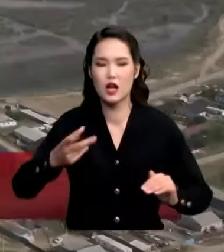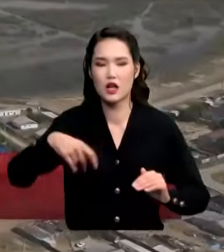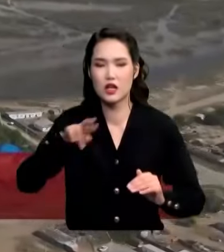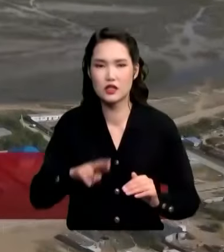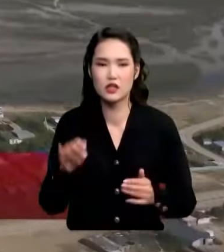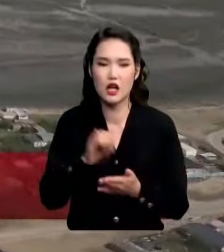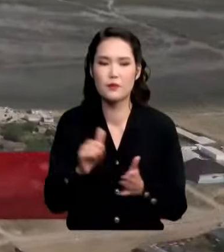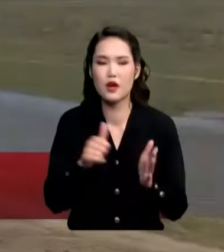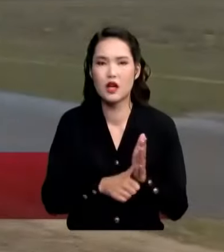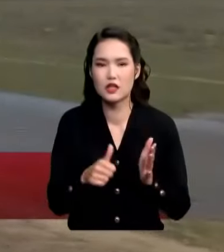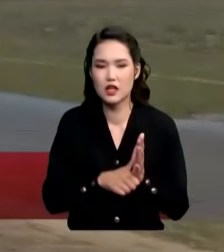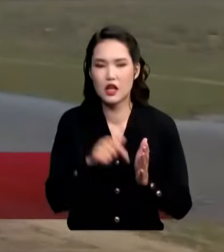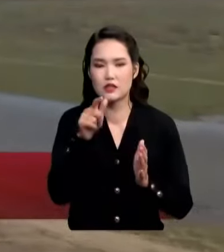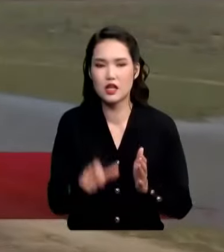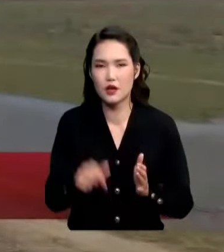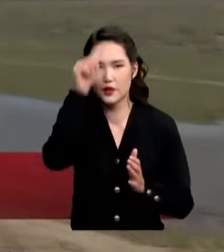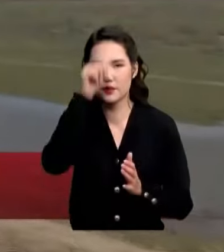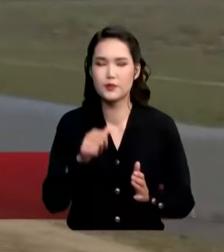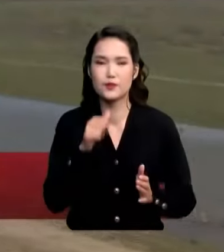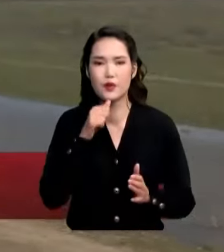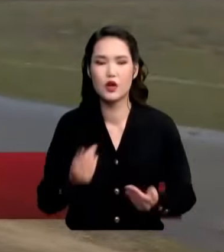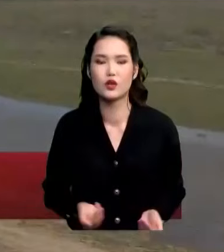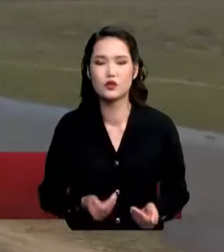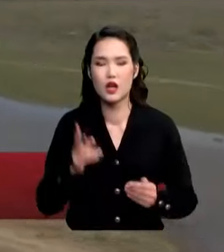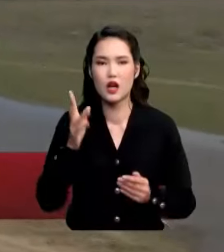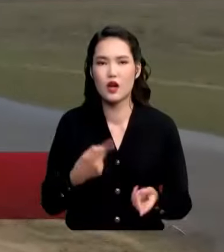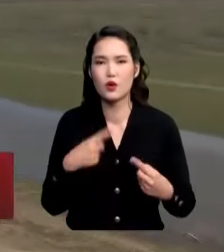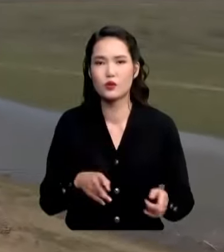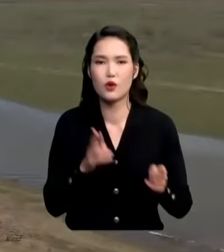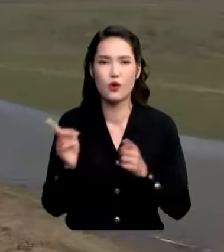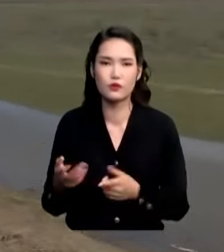қоғамдастығынан 66 адам маусымдық үйден тұрақты баспанаға